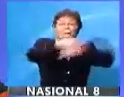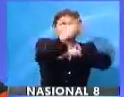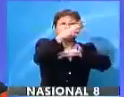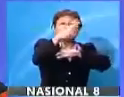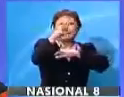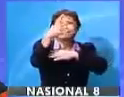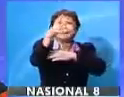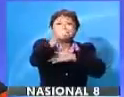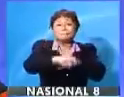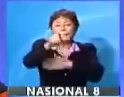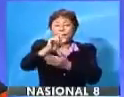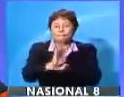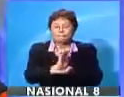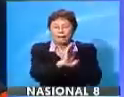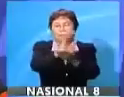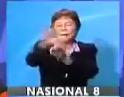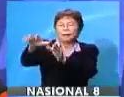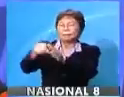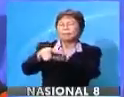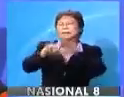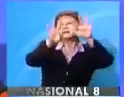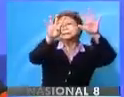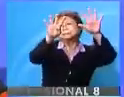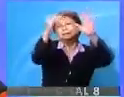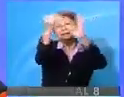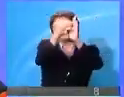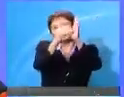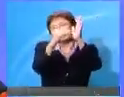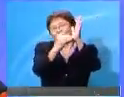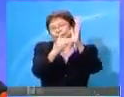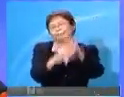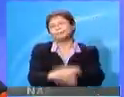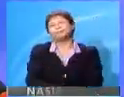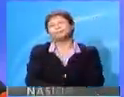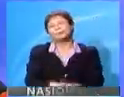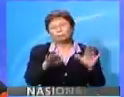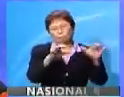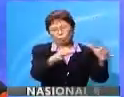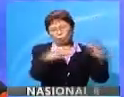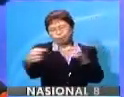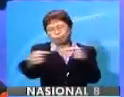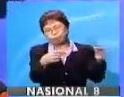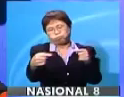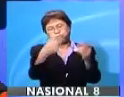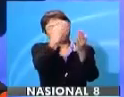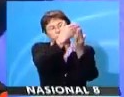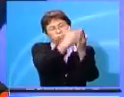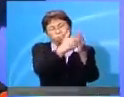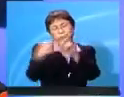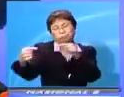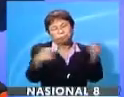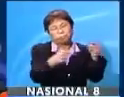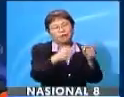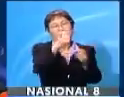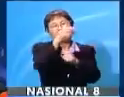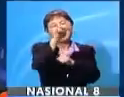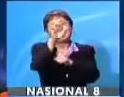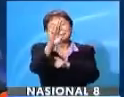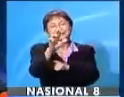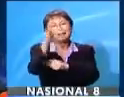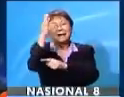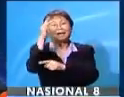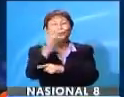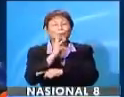14 pelayar dengan melibatkan 9 acara keseluruhan. Kategori dipertandingkan adalah Laser Radial Lelaki